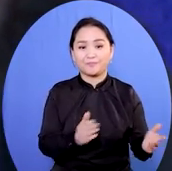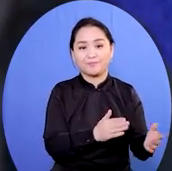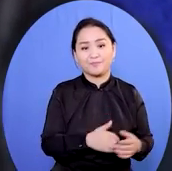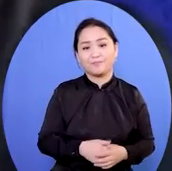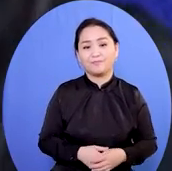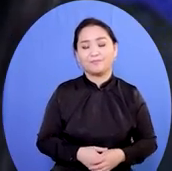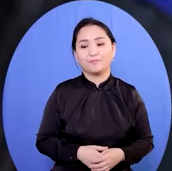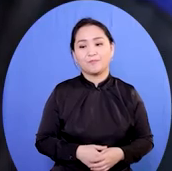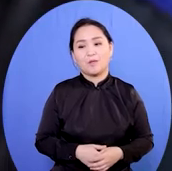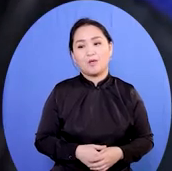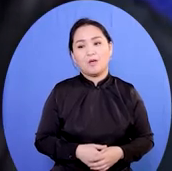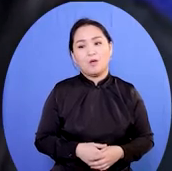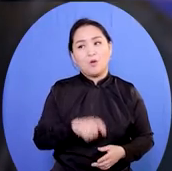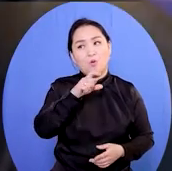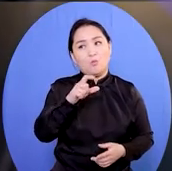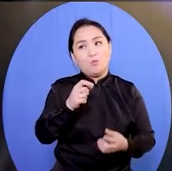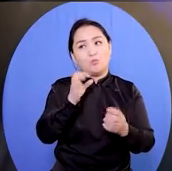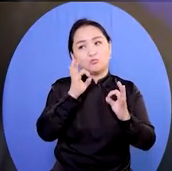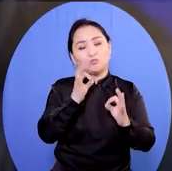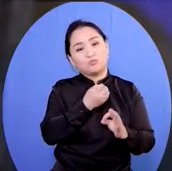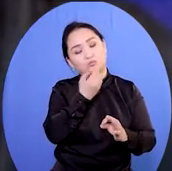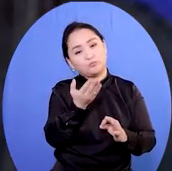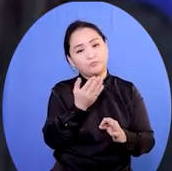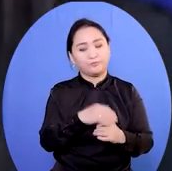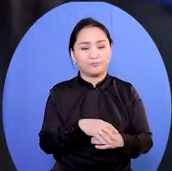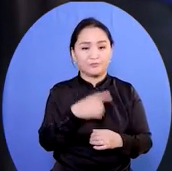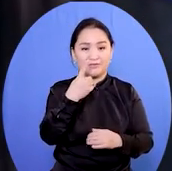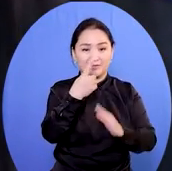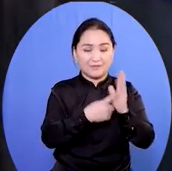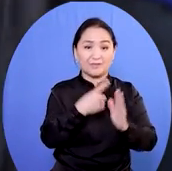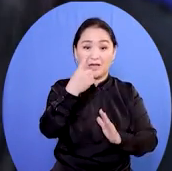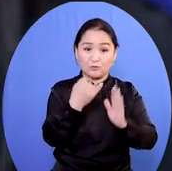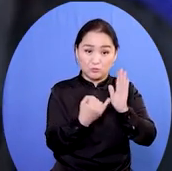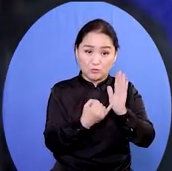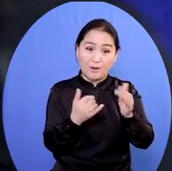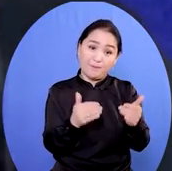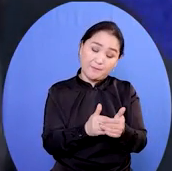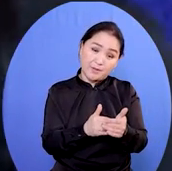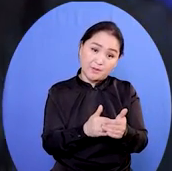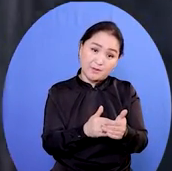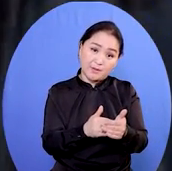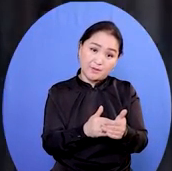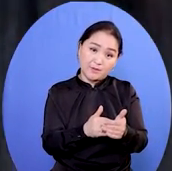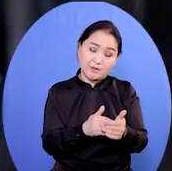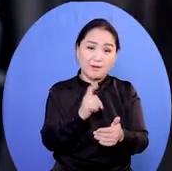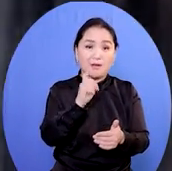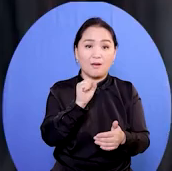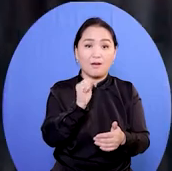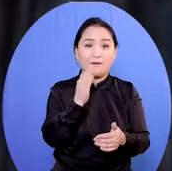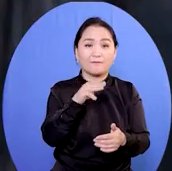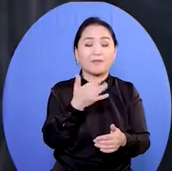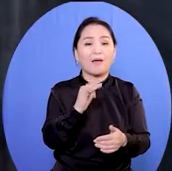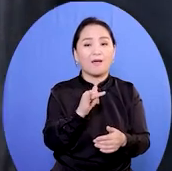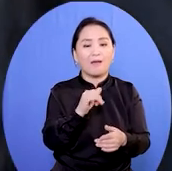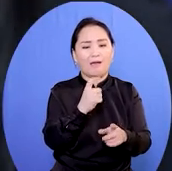Олон нийт тэд хоёлаа нэг зөв ойлголт өгье л да. Энэ бол сард 16 сая төгрөгний хүмүүс шүү дээ. Хавтгай халамж